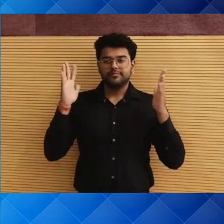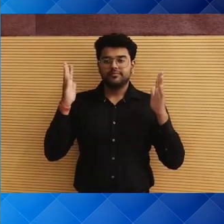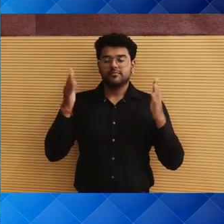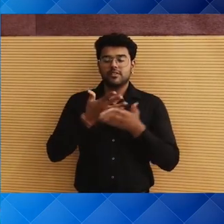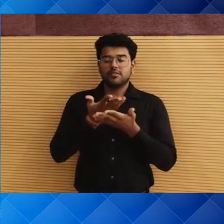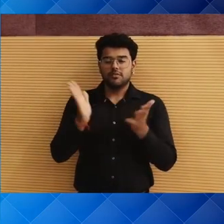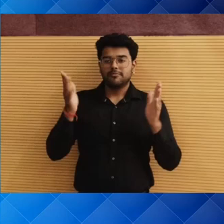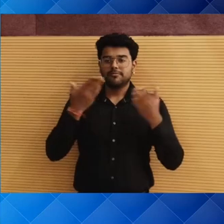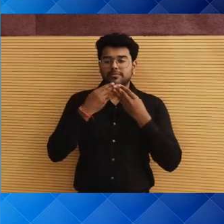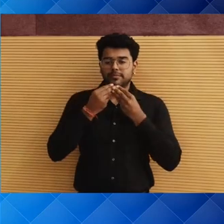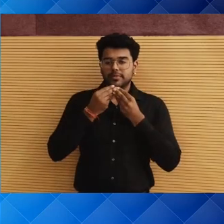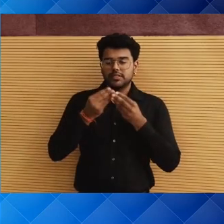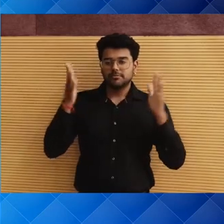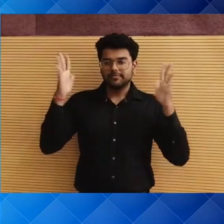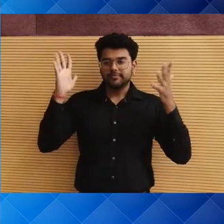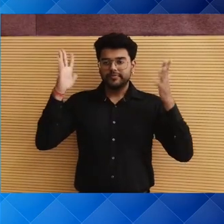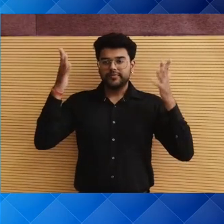आप सबकी करताल ध्वनि.